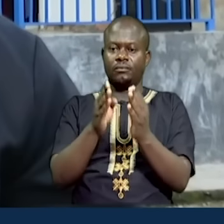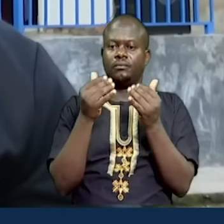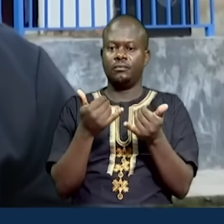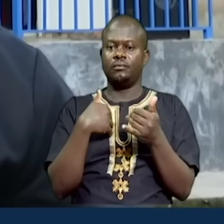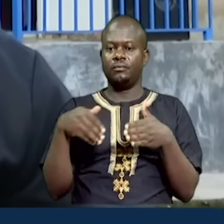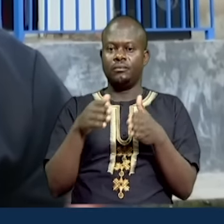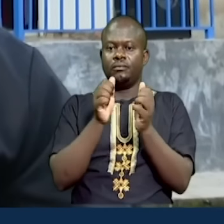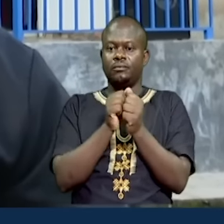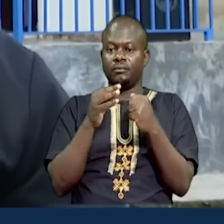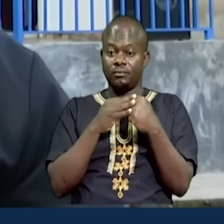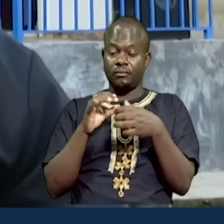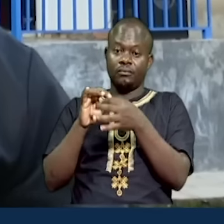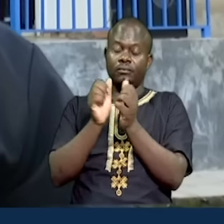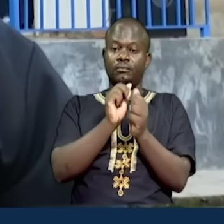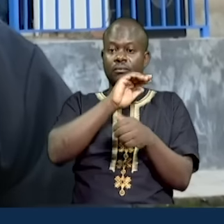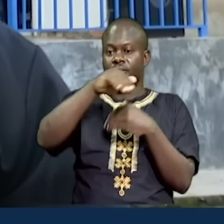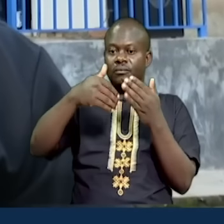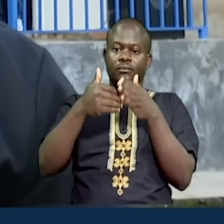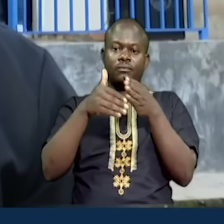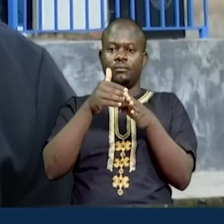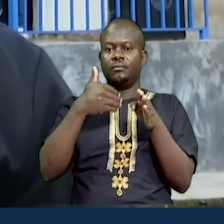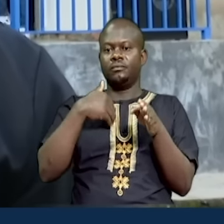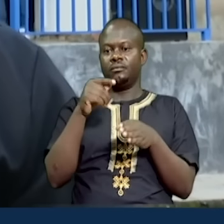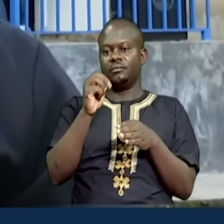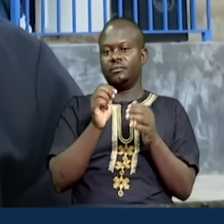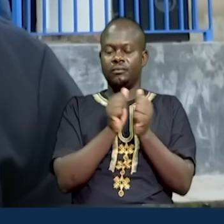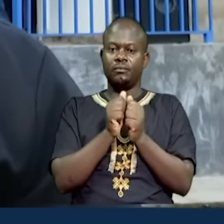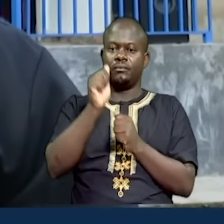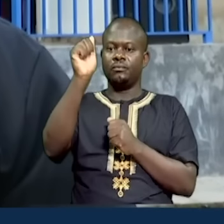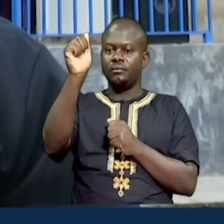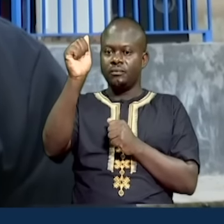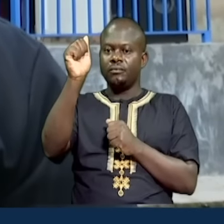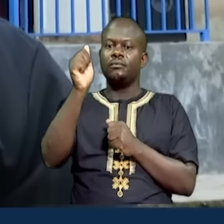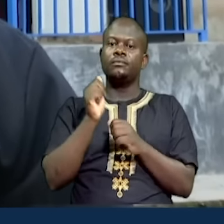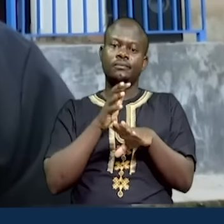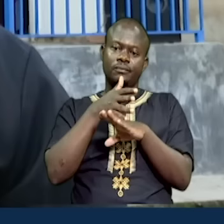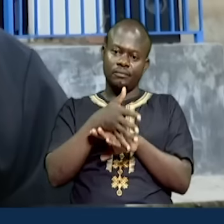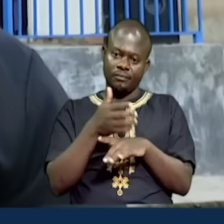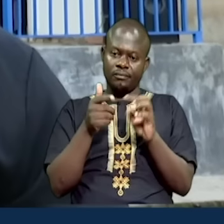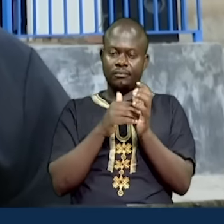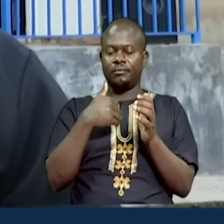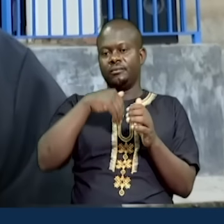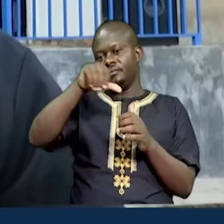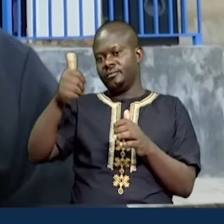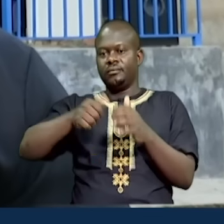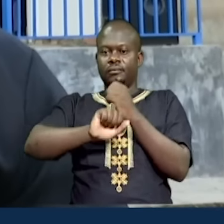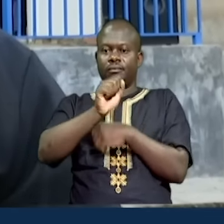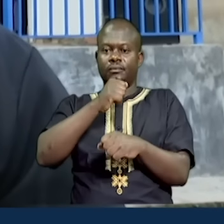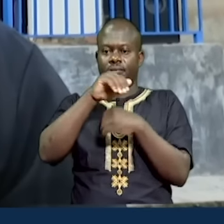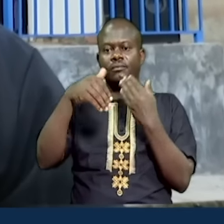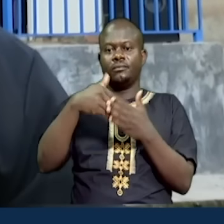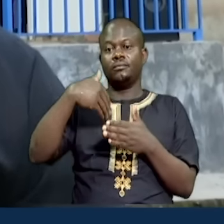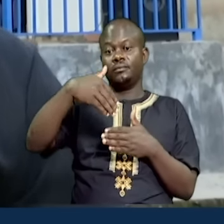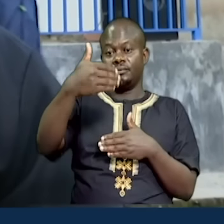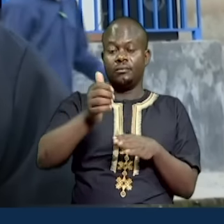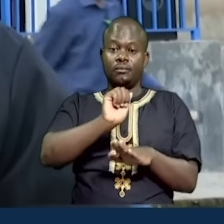imihanda 18 turi gufatanya n'abaturage kubaka ifite kilometero 15 bisaga dufite n'ibindi bikorwa abaturage bagira gutya